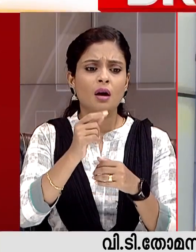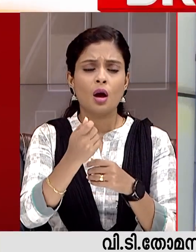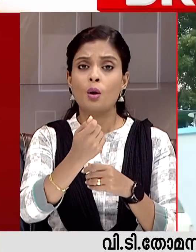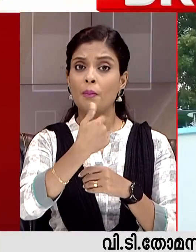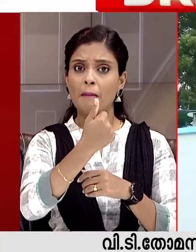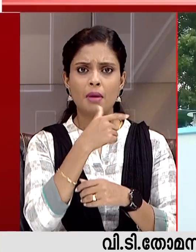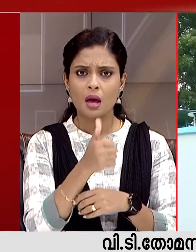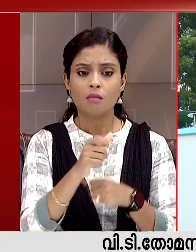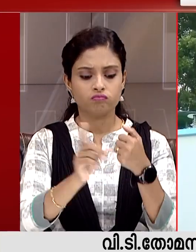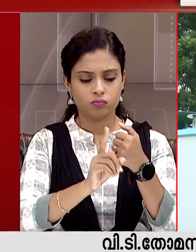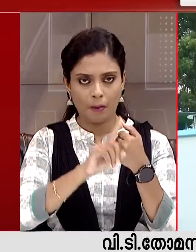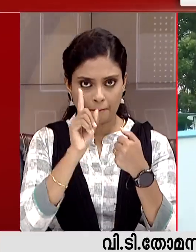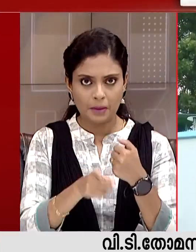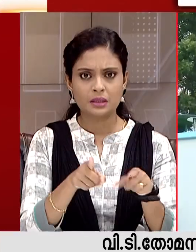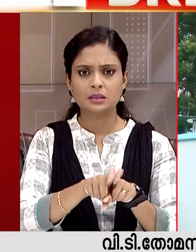എന്നായിരുന്നു സാറേ അത് കണ്ടത്?